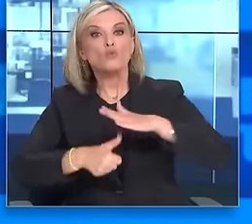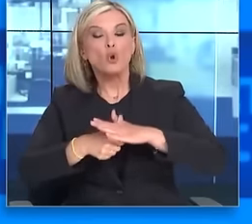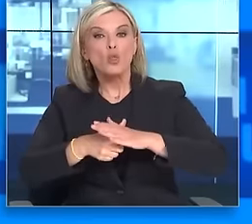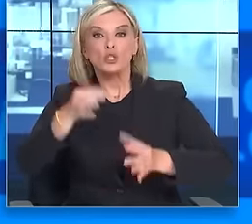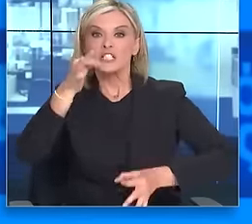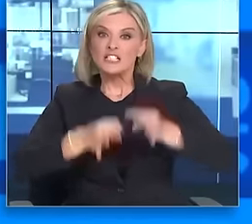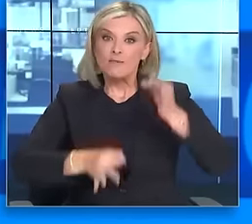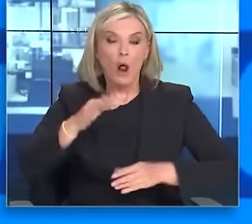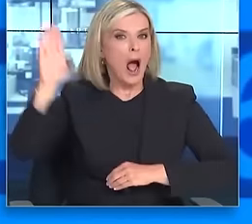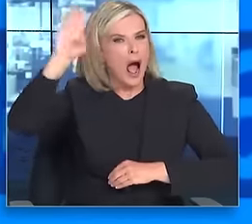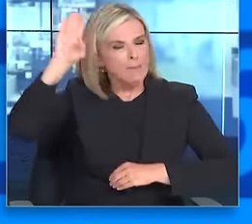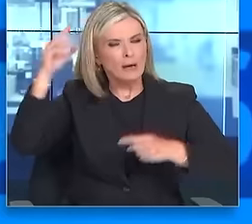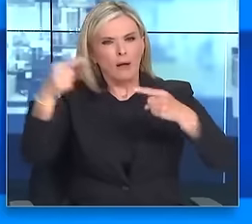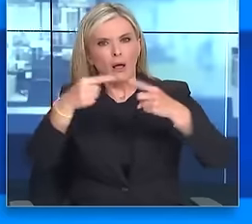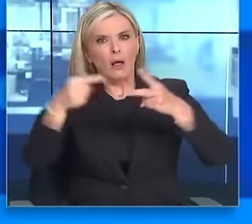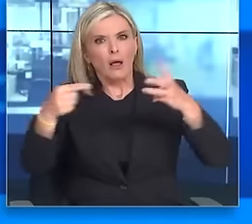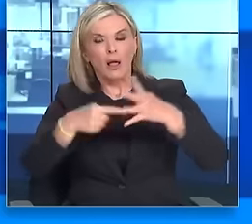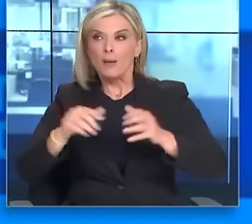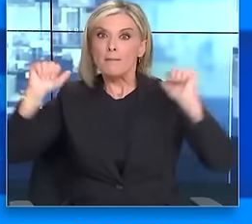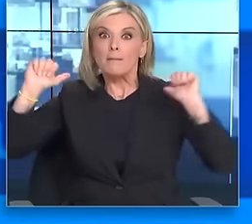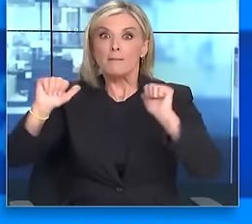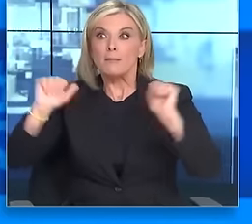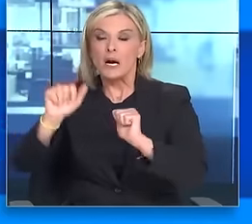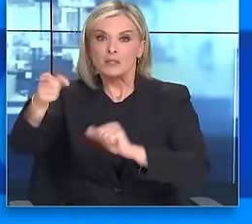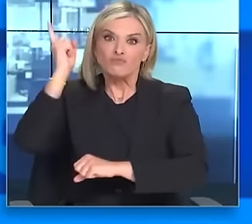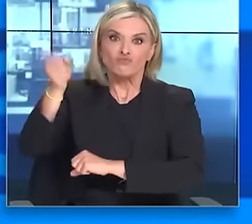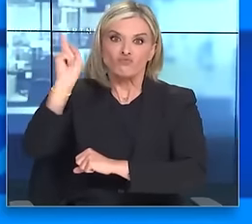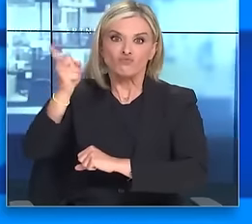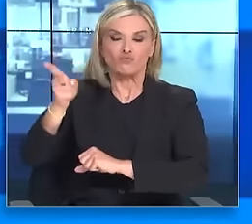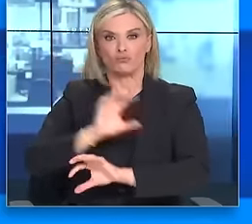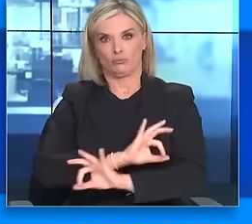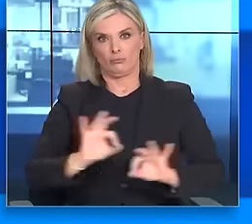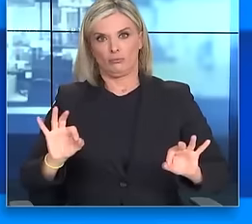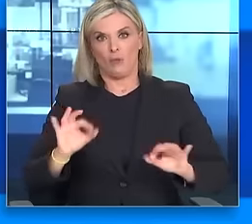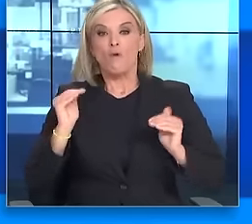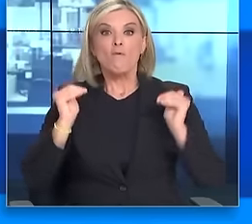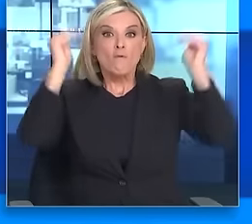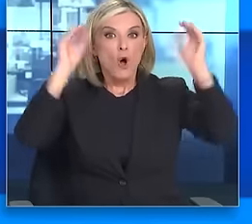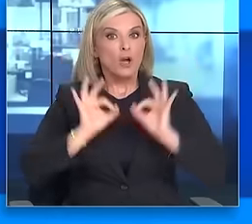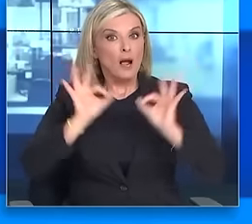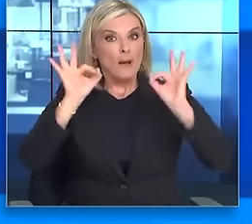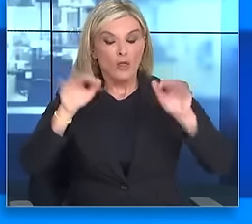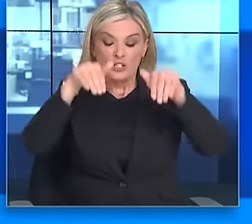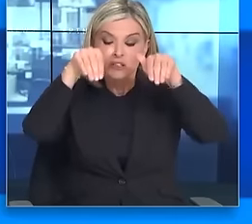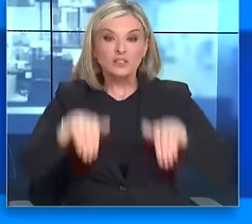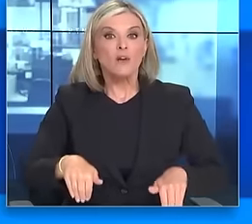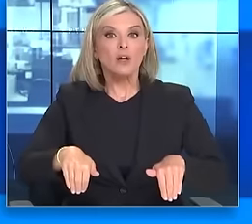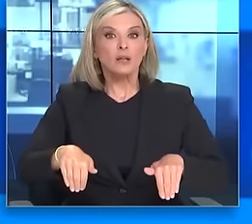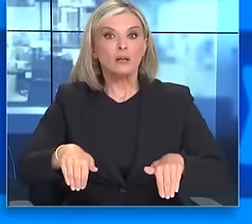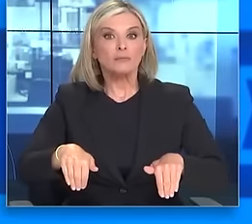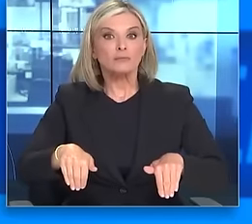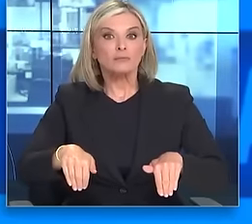Ηνωμένες Πολιτείες. Άρα θα ασκηθεί, πιστεύω, μια συνολική πίεση στην ηγεσία της Βόρειας Μακεδονίας να μην κάνουμε ένα σημαντικό